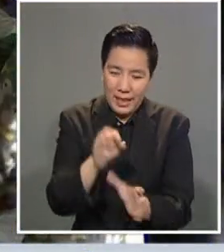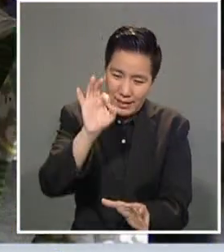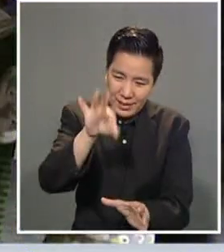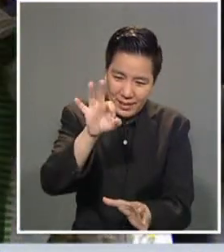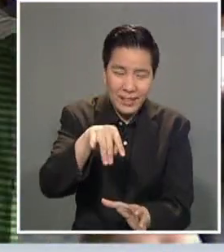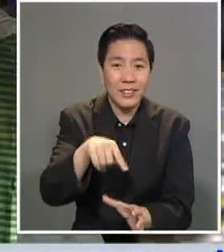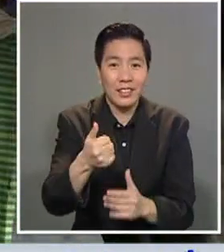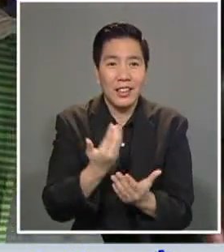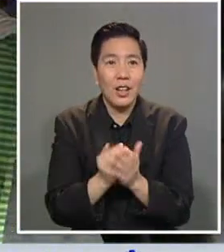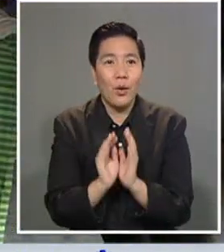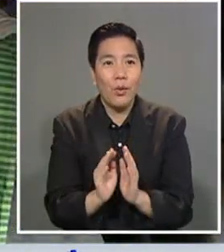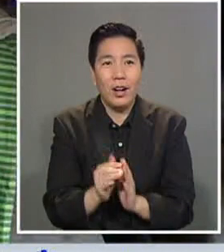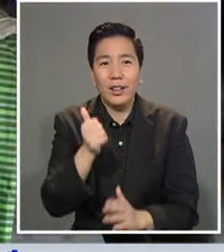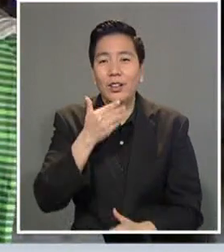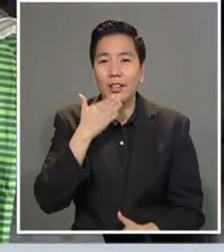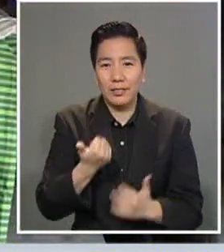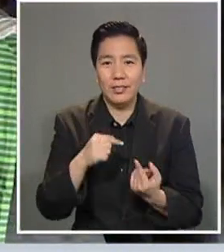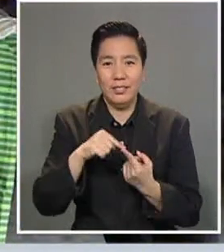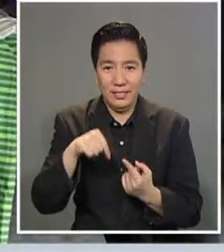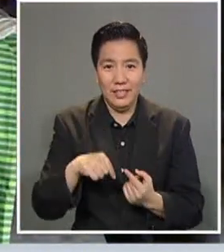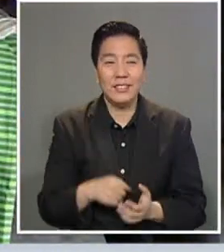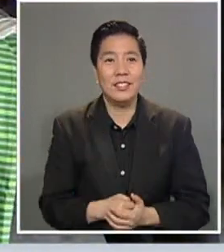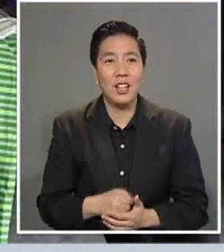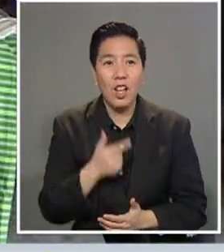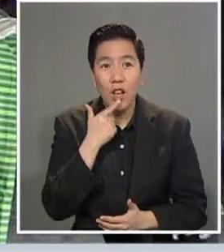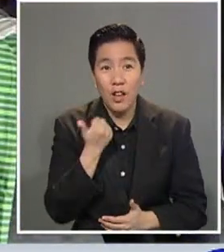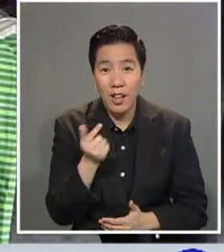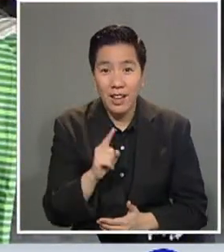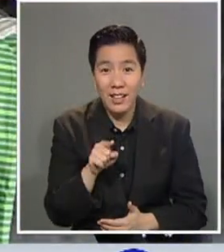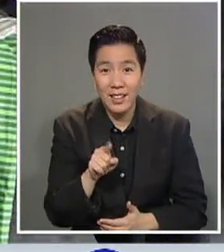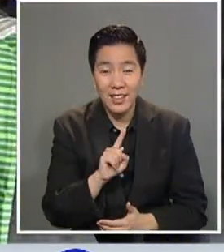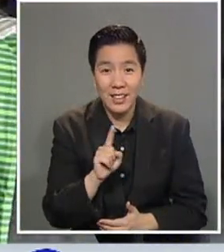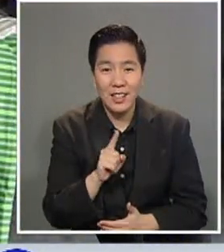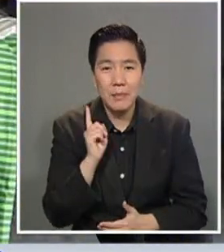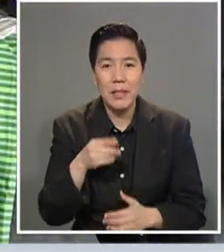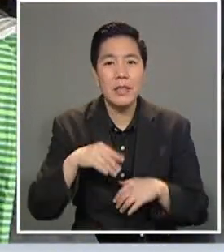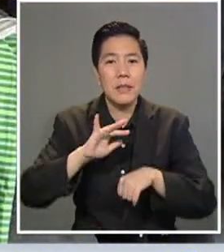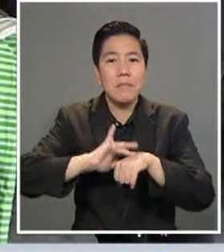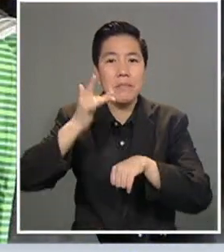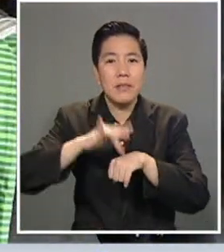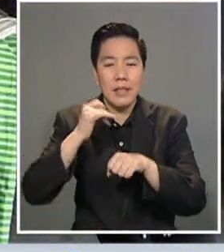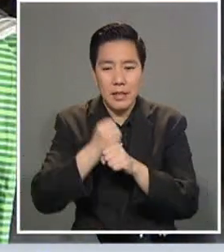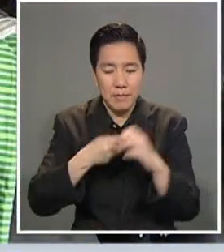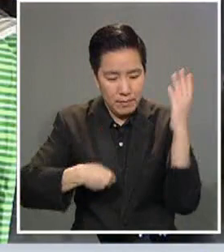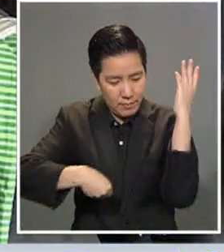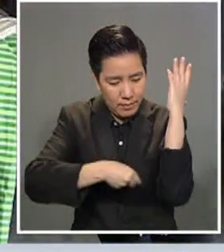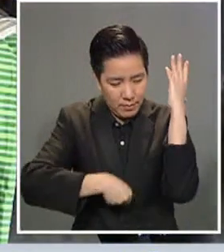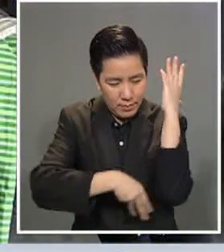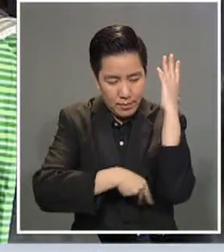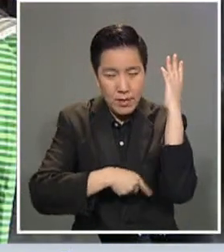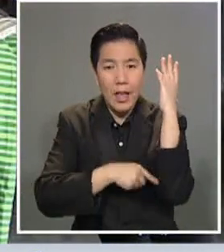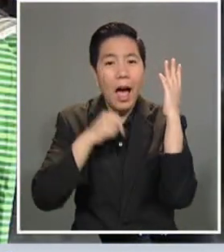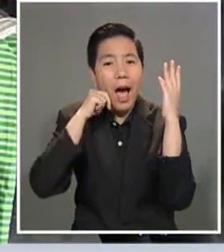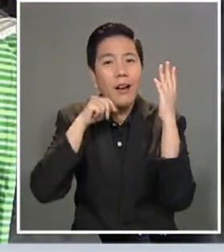ค่ะสามารถเก็บตังค์ได้ตรงนี้ค่ะ แล้วนี่อะไรคะจะอร่อยมากไหมคะเนี่ย อ๋ออันนี้เป็นจุลินทรีย์นะคะที่เราทำให้ลำไยเนี่ยมีคุณภา